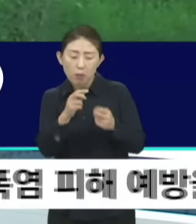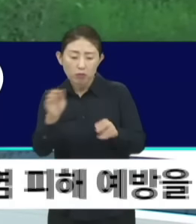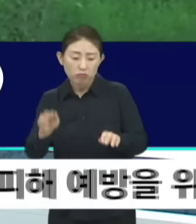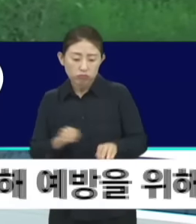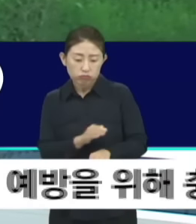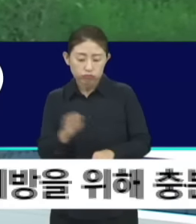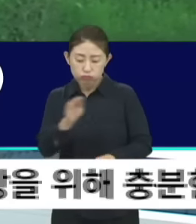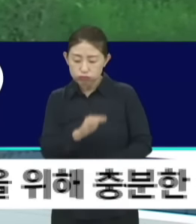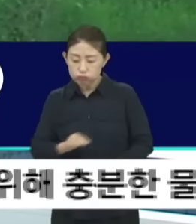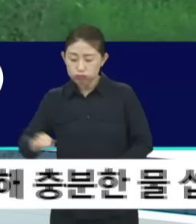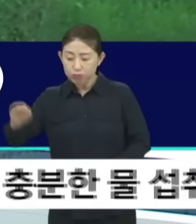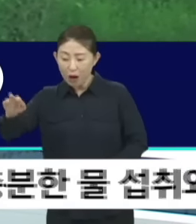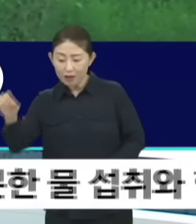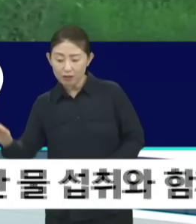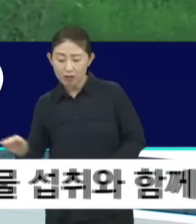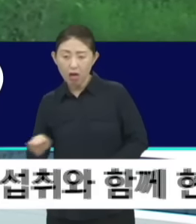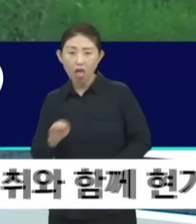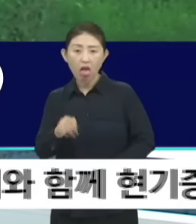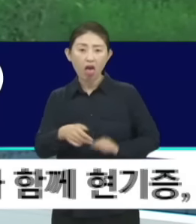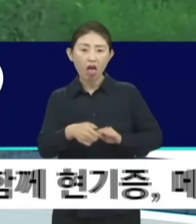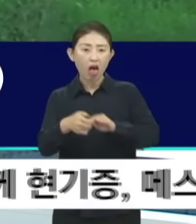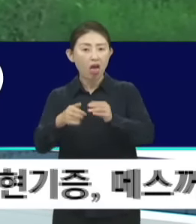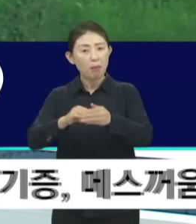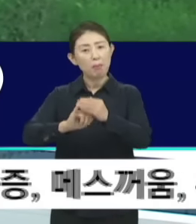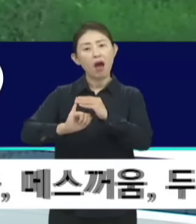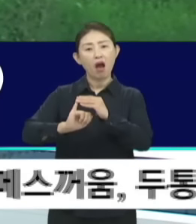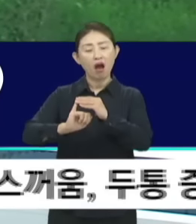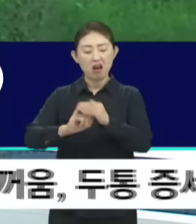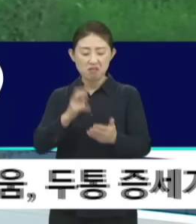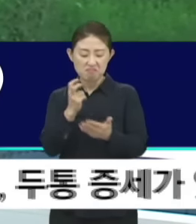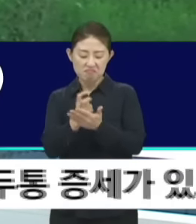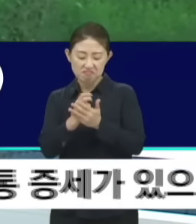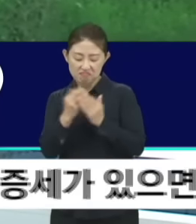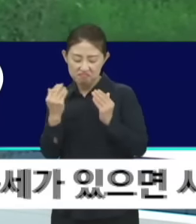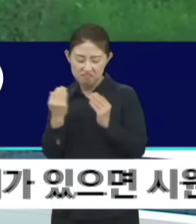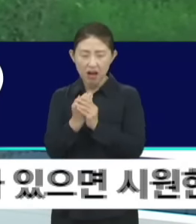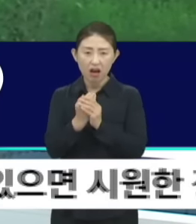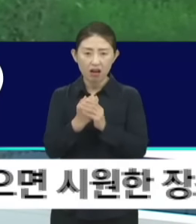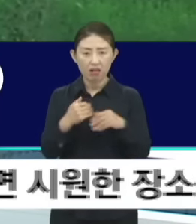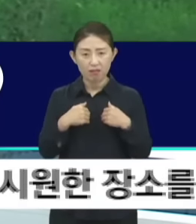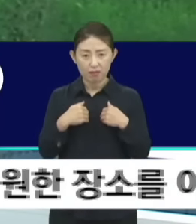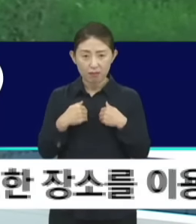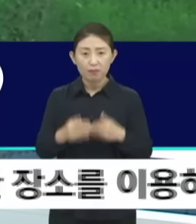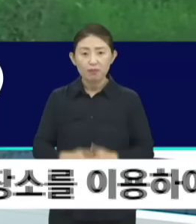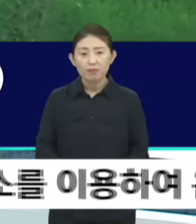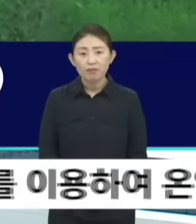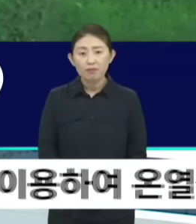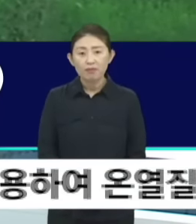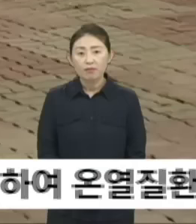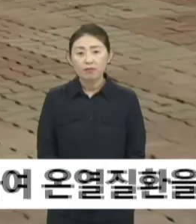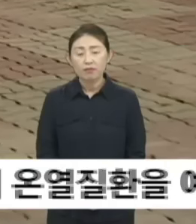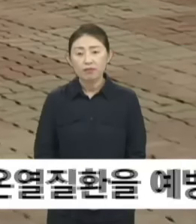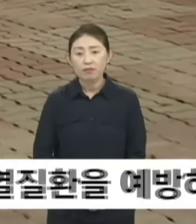오면 견인을 면할 수 있어 제도적인 보완이 필요하다는 지적이 나옵니다. 박범식 기자입니다.